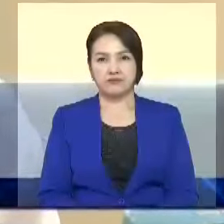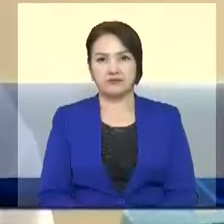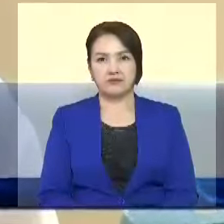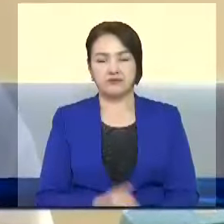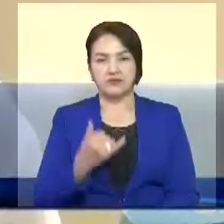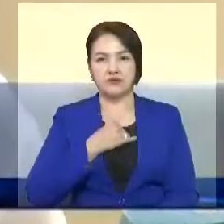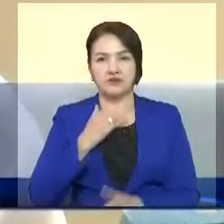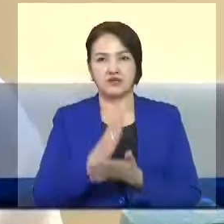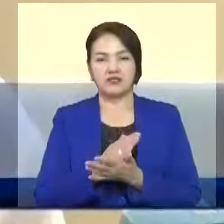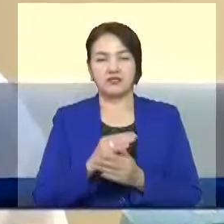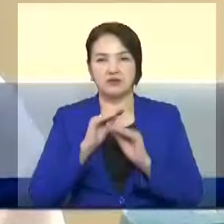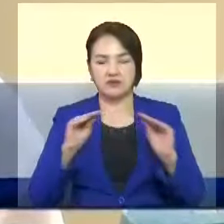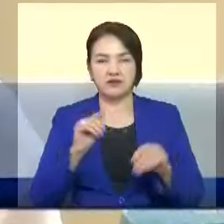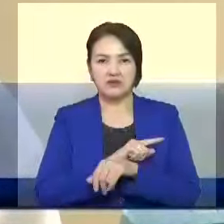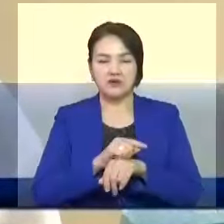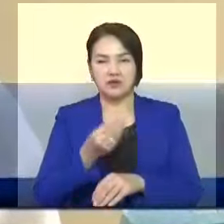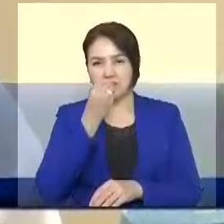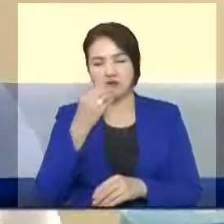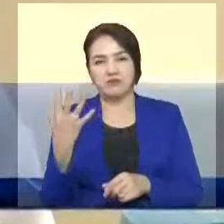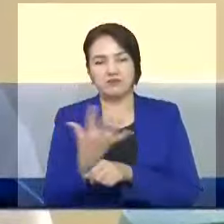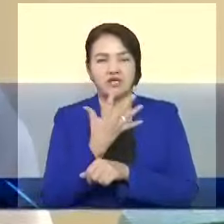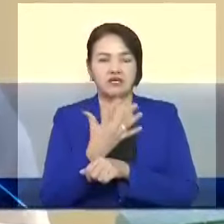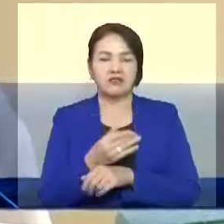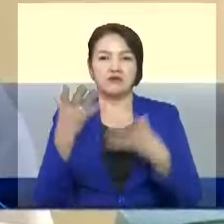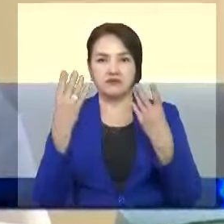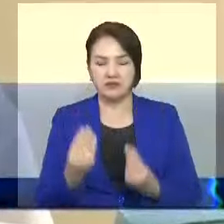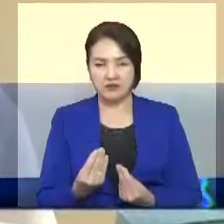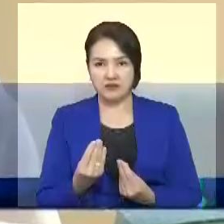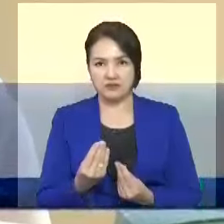У нас есть тихий час. Мы кушаем 5 раз в день.